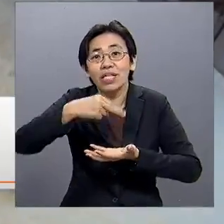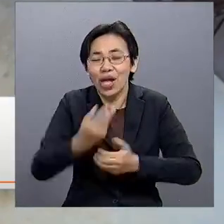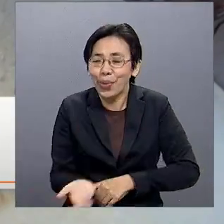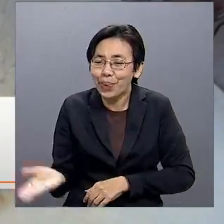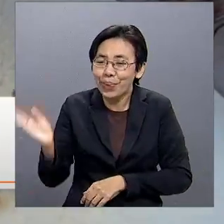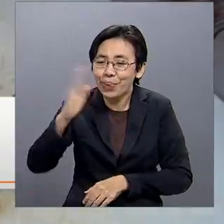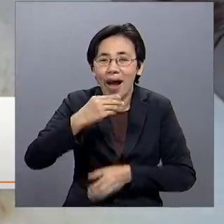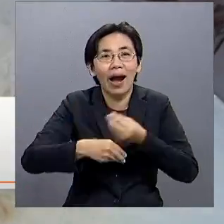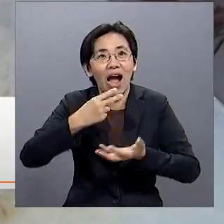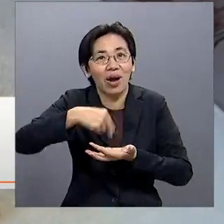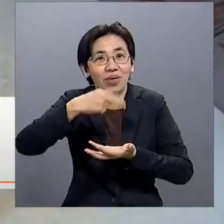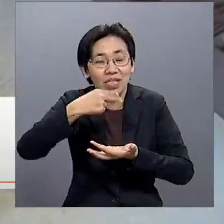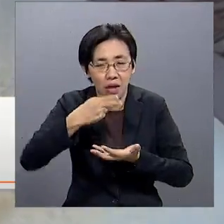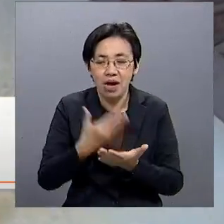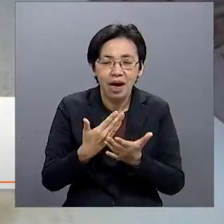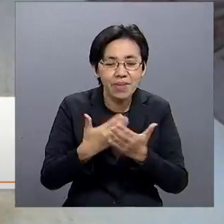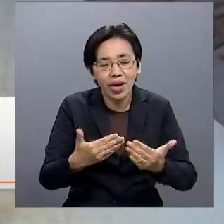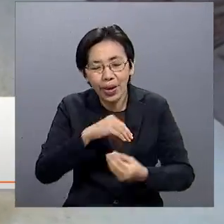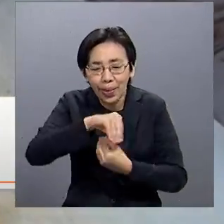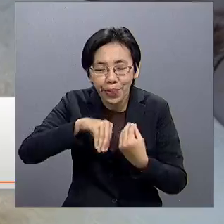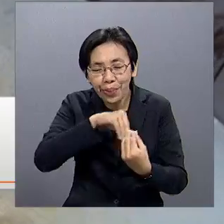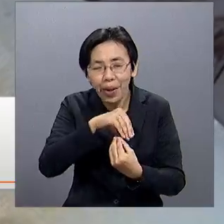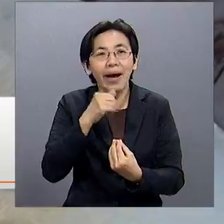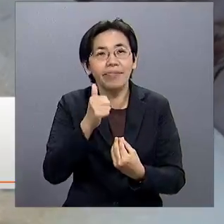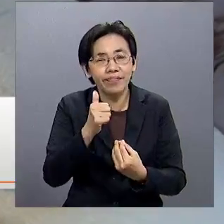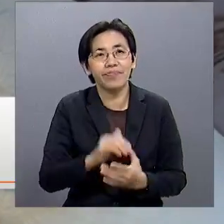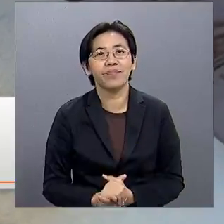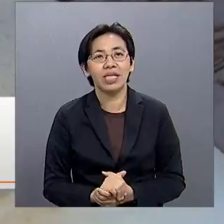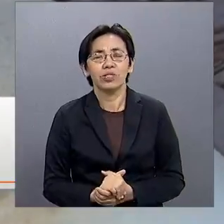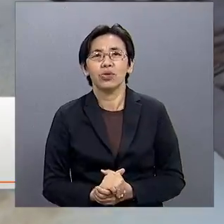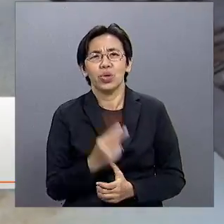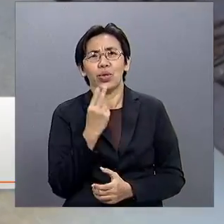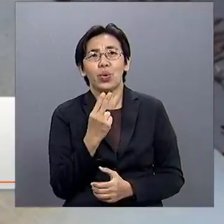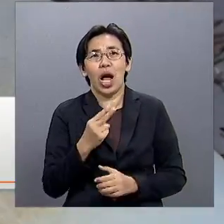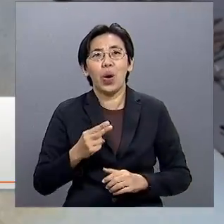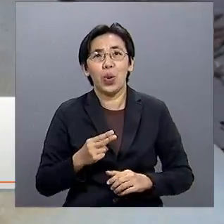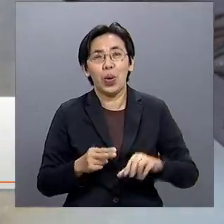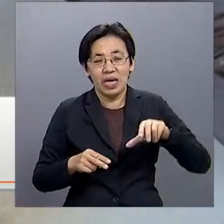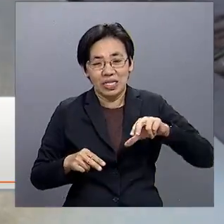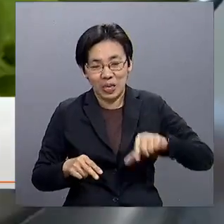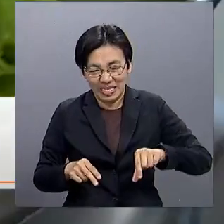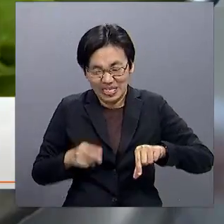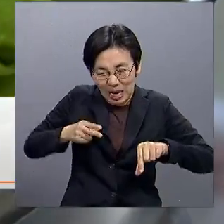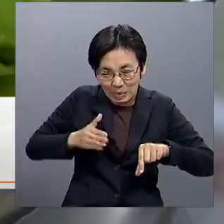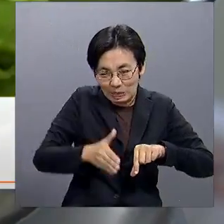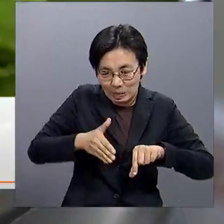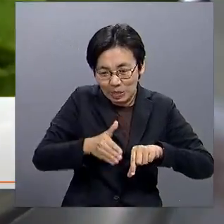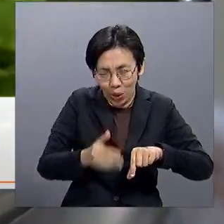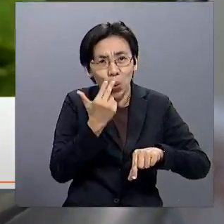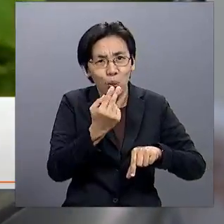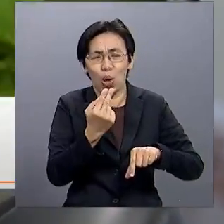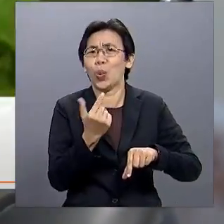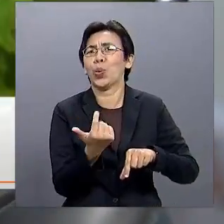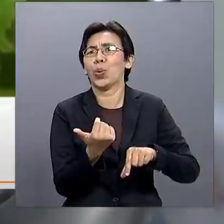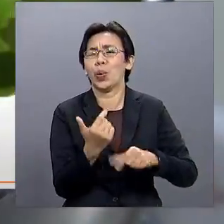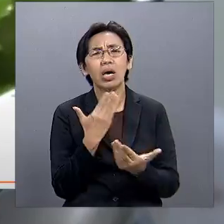ได้มีรายได้ประทังชีวิตไปพลางๆแต่ว่าหน้าตาจริงๆเลยนะ ครับทีนี้มาดูกันหน่อยทำไมต้อง12บาท